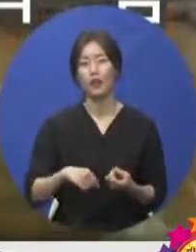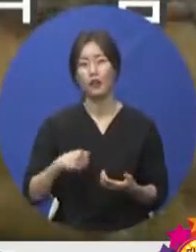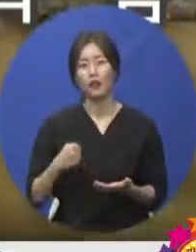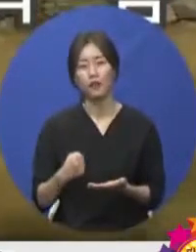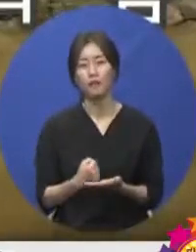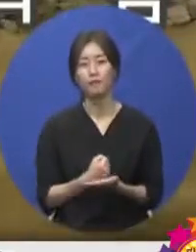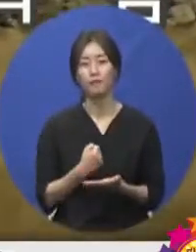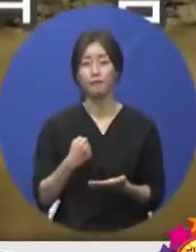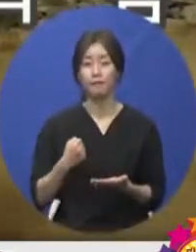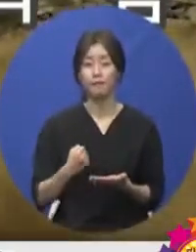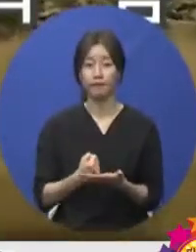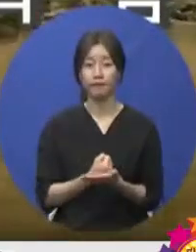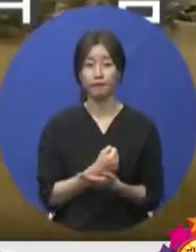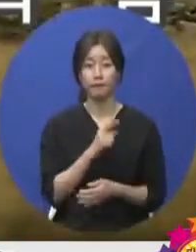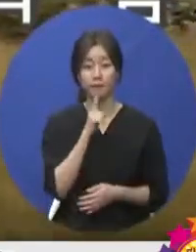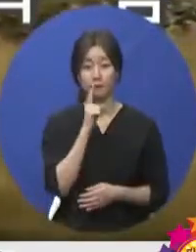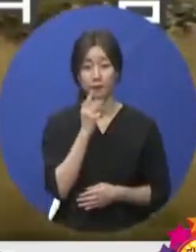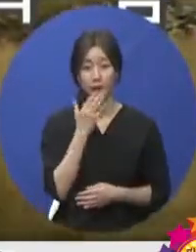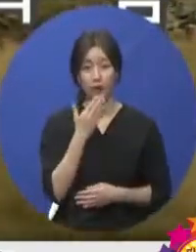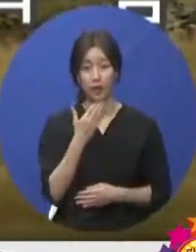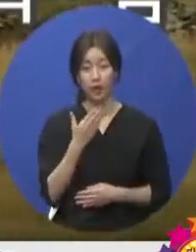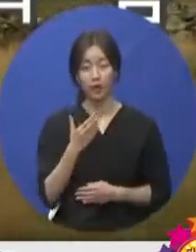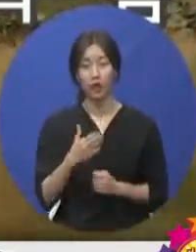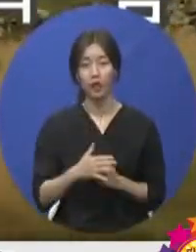세월을 한탄하자